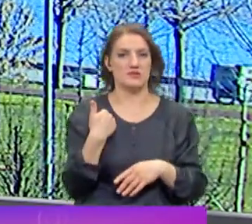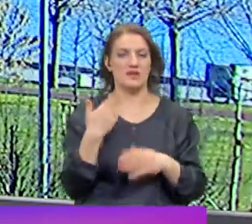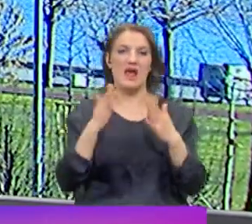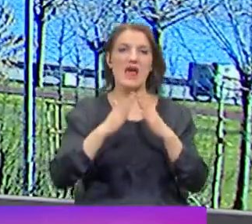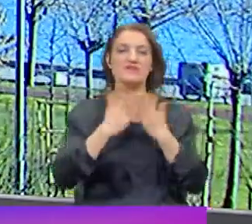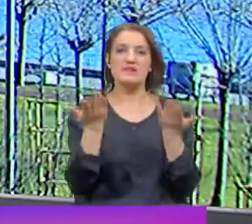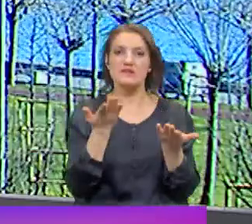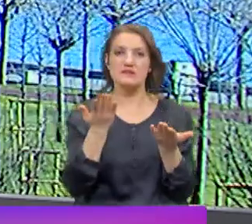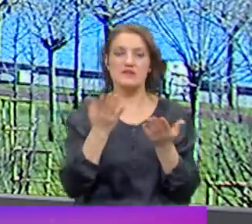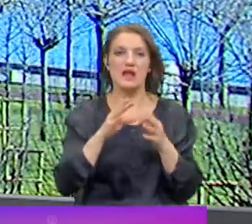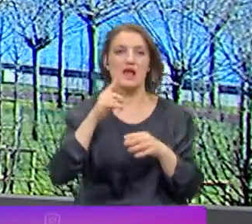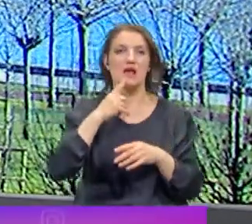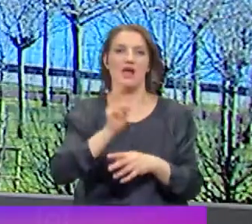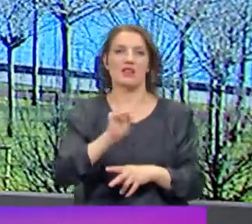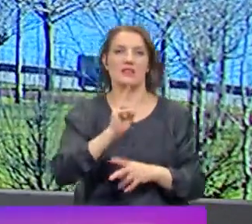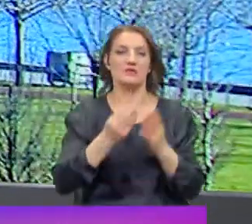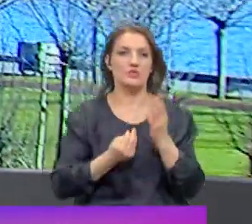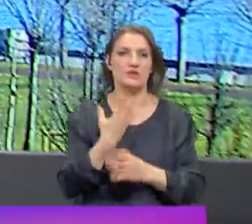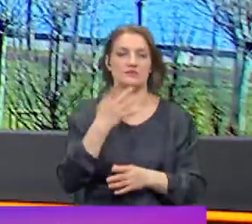nasıl elektrik üretiriz? Onun derdindeyiz.